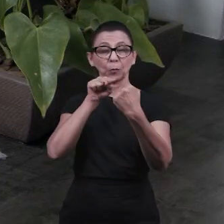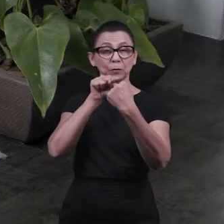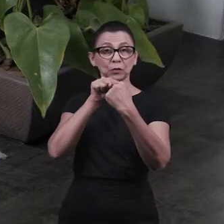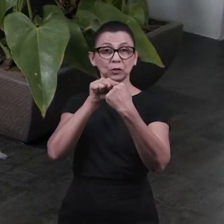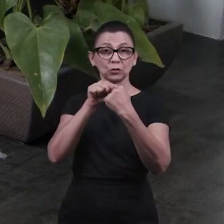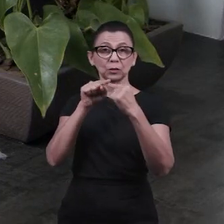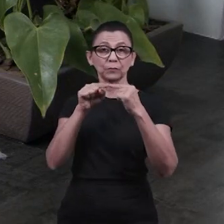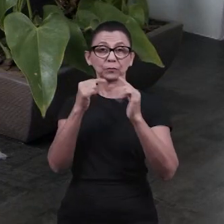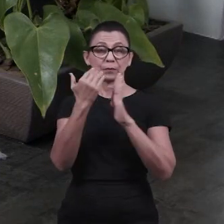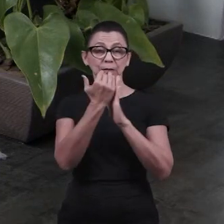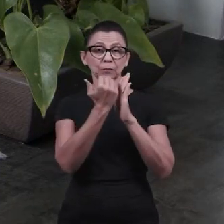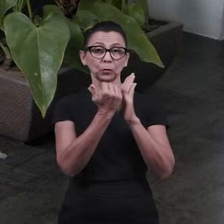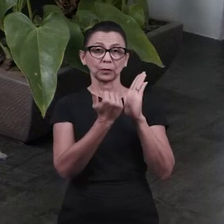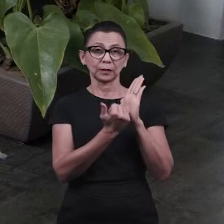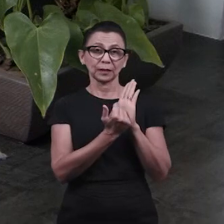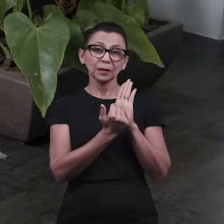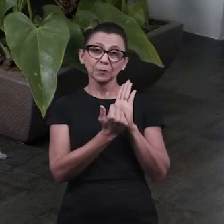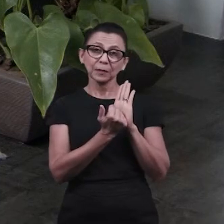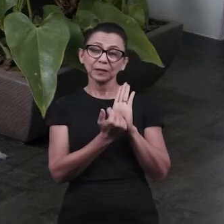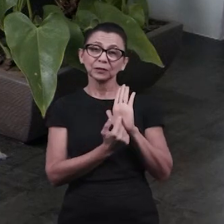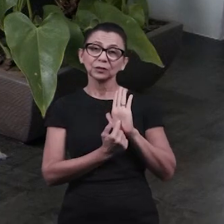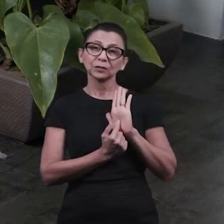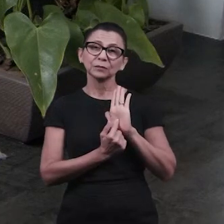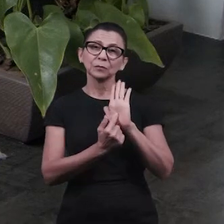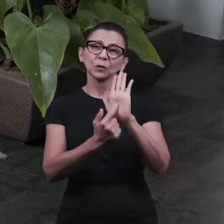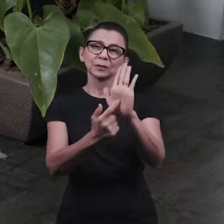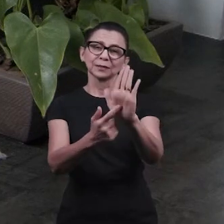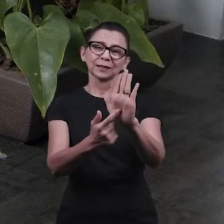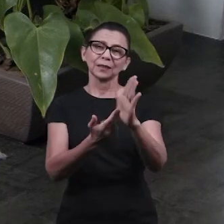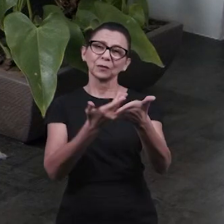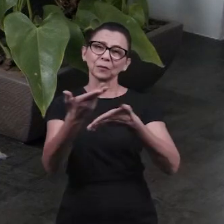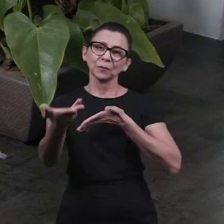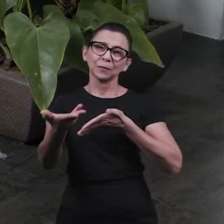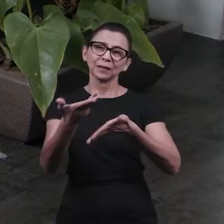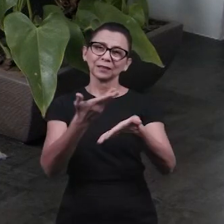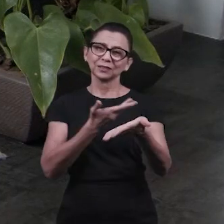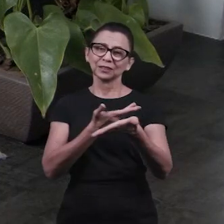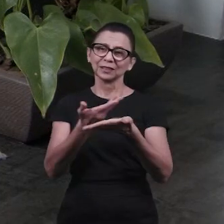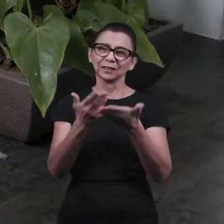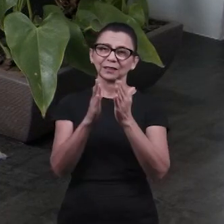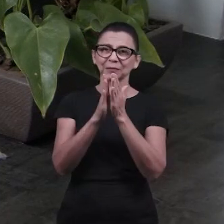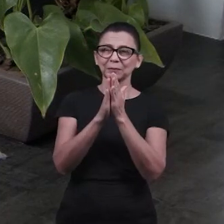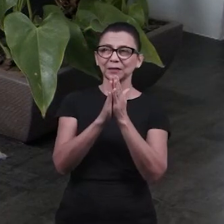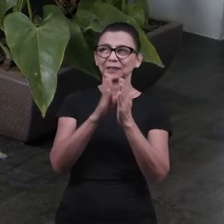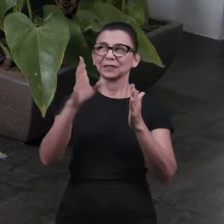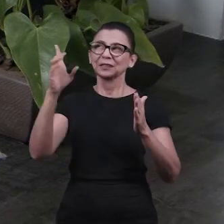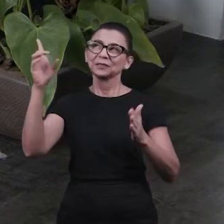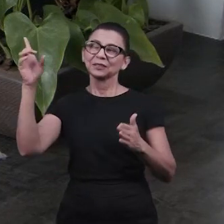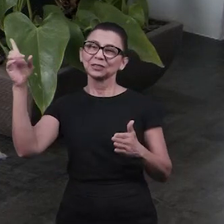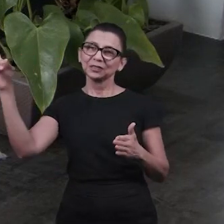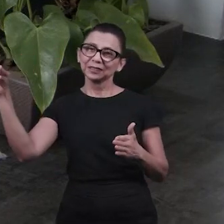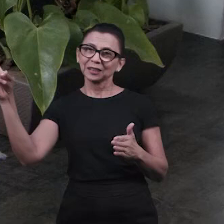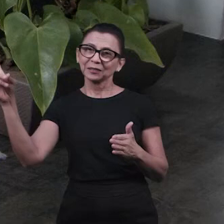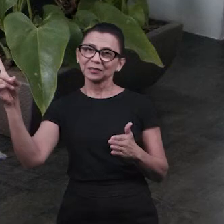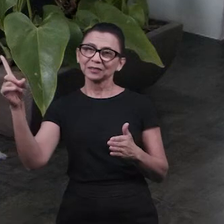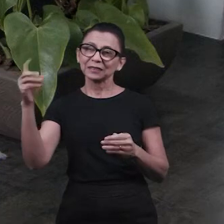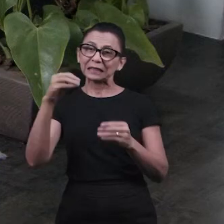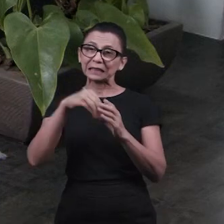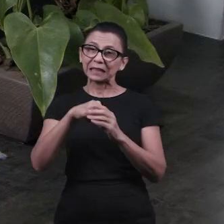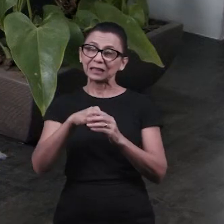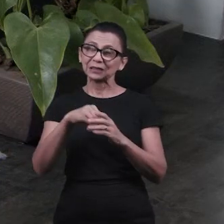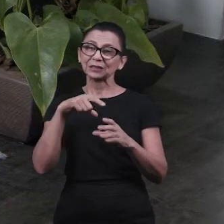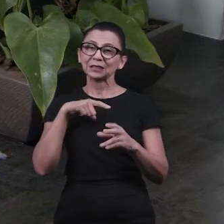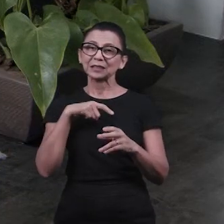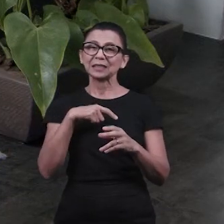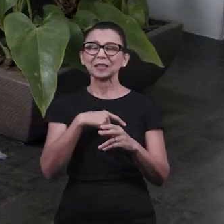vous amener à vous ce que la parole de Dieu offre à chacun de nous comme une ressource merveilleuse pour cette